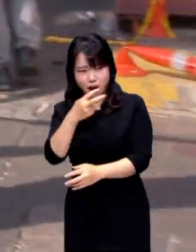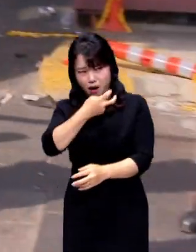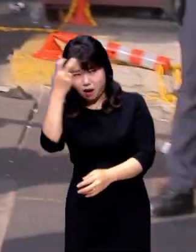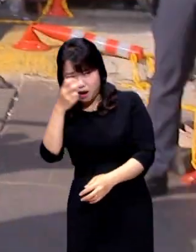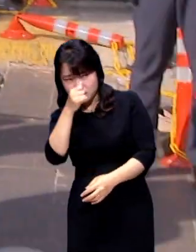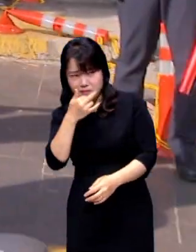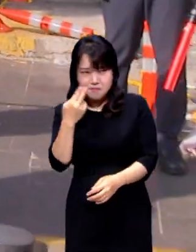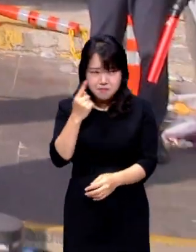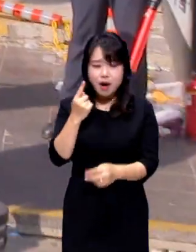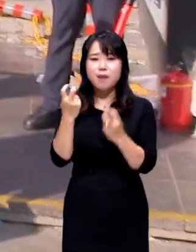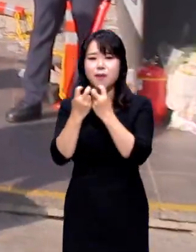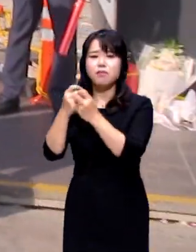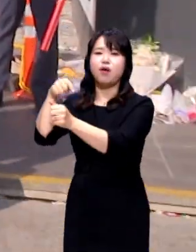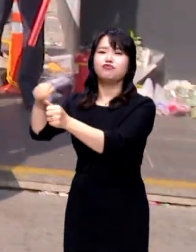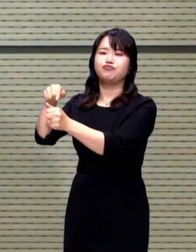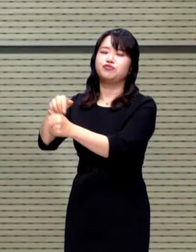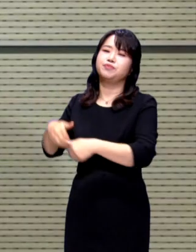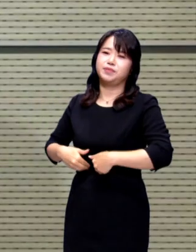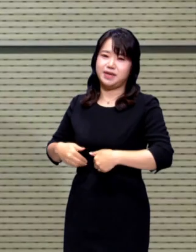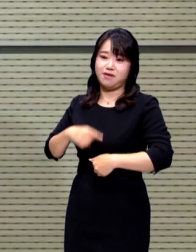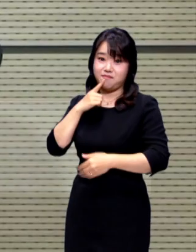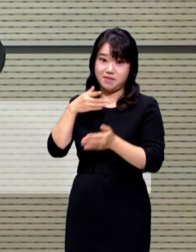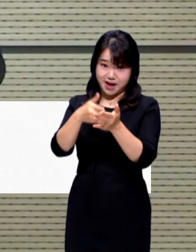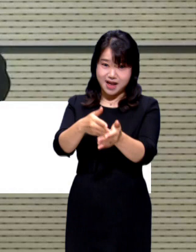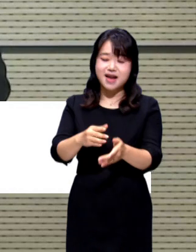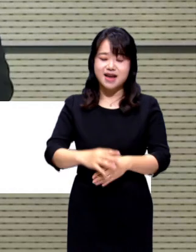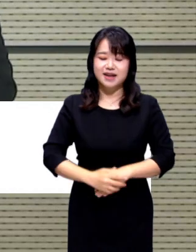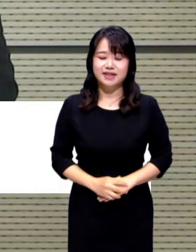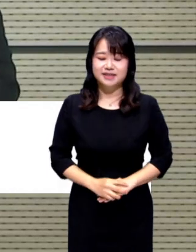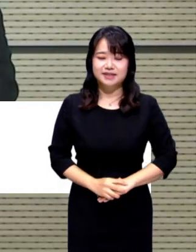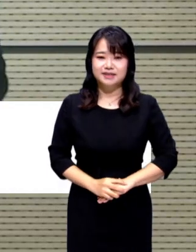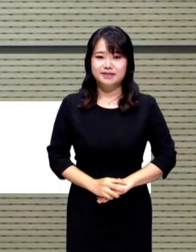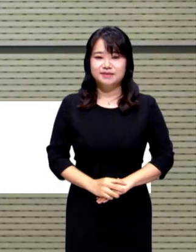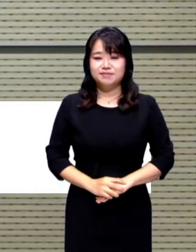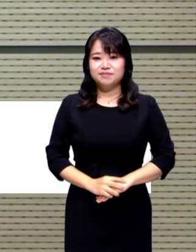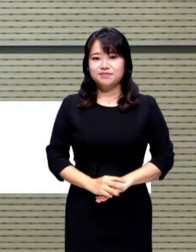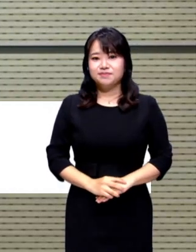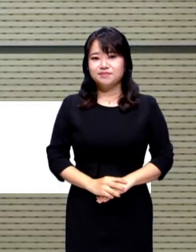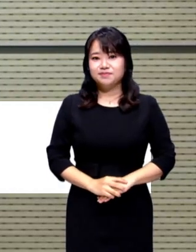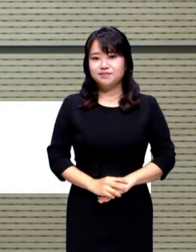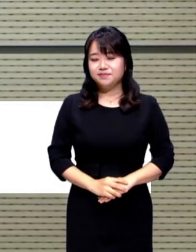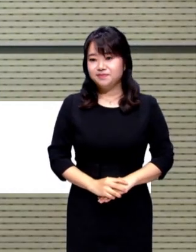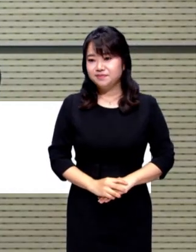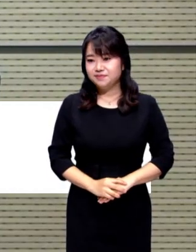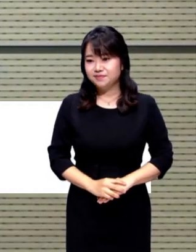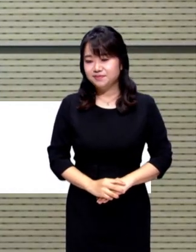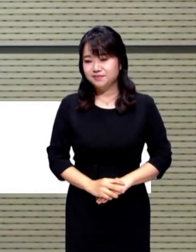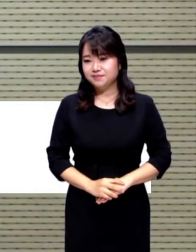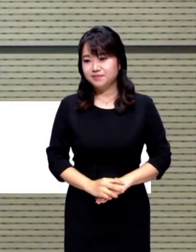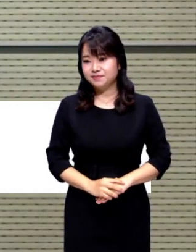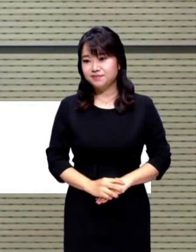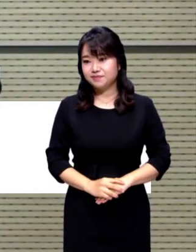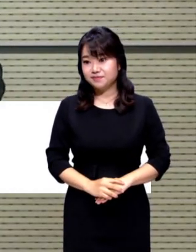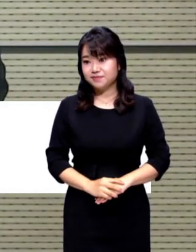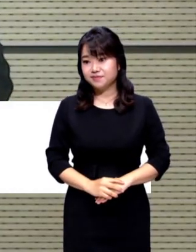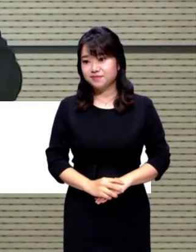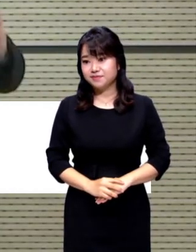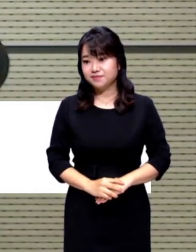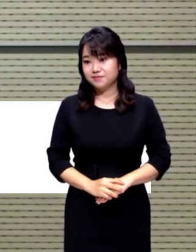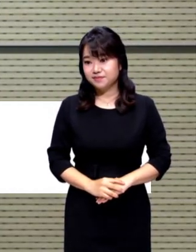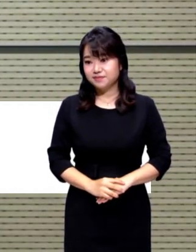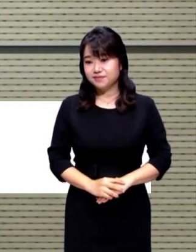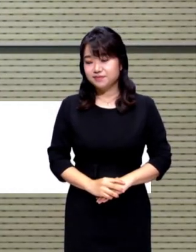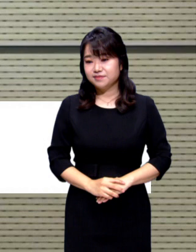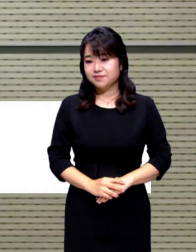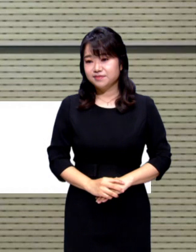시스템도 도입한다는 계획입니다. 아무래도 이제 현장에 출동하는 저희 경찰관들의 역량 강화가 무엇보다 중요한